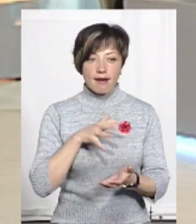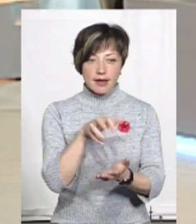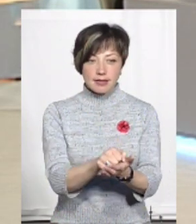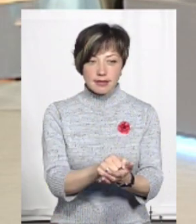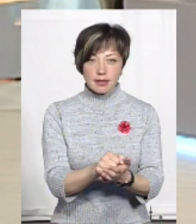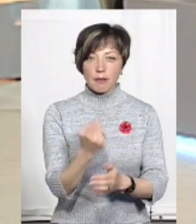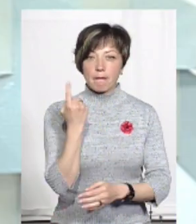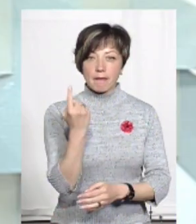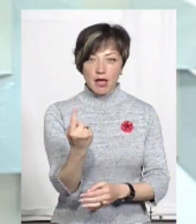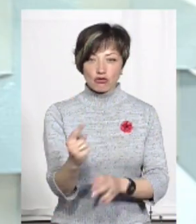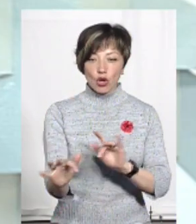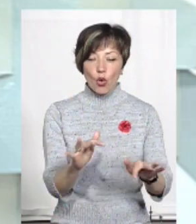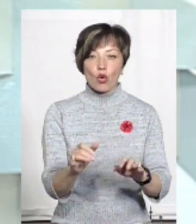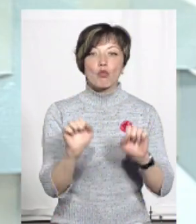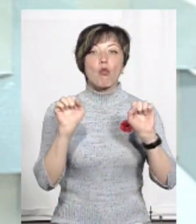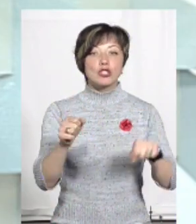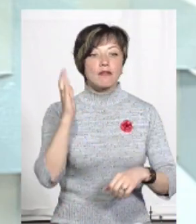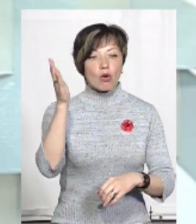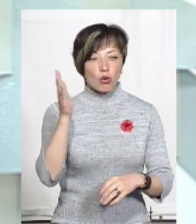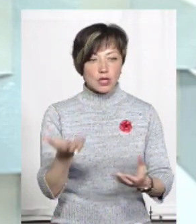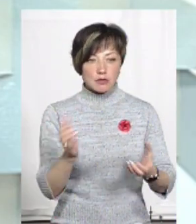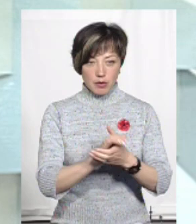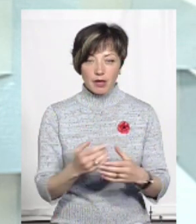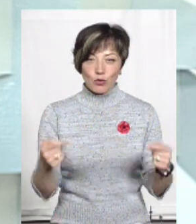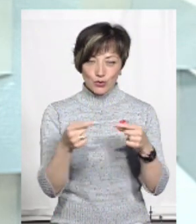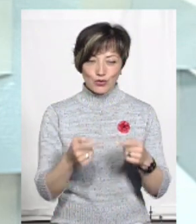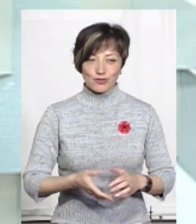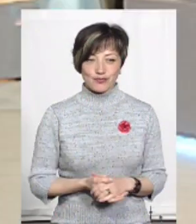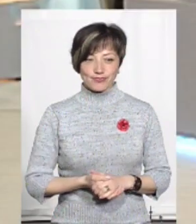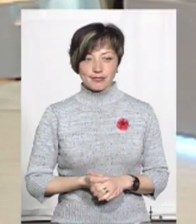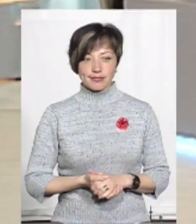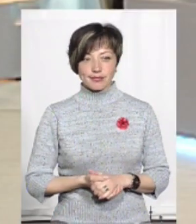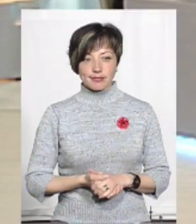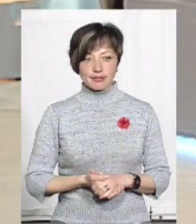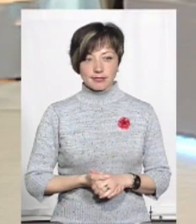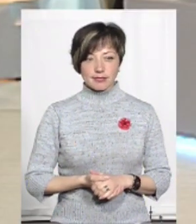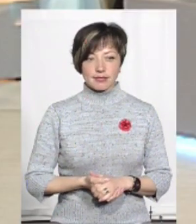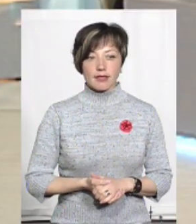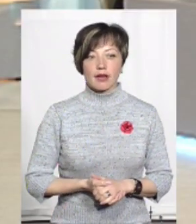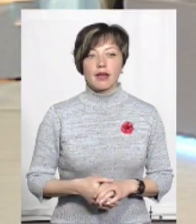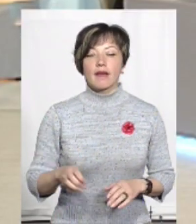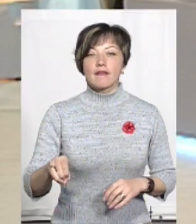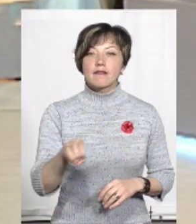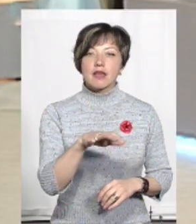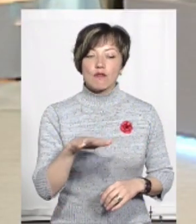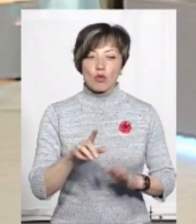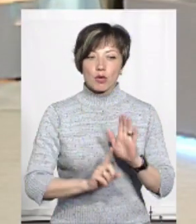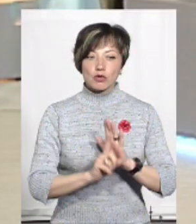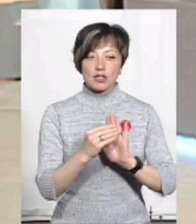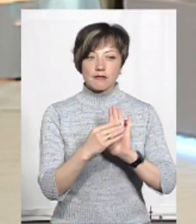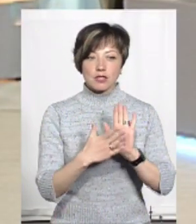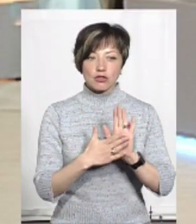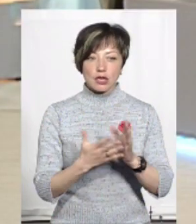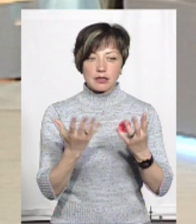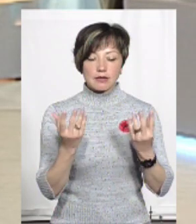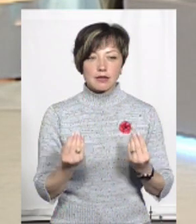крок до можливого колись примирення. Отаке уточнення. Ну, в Європі почали відзначати